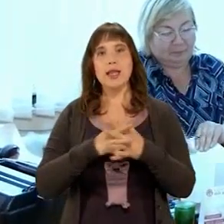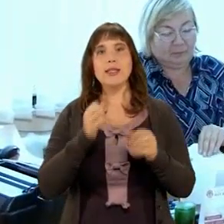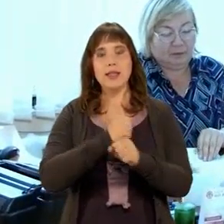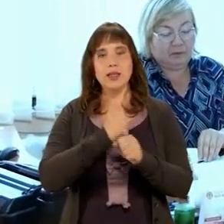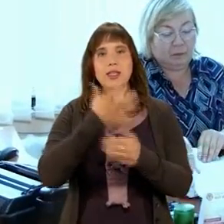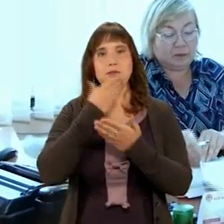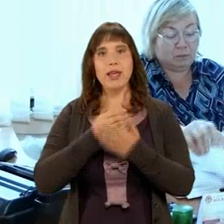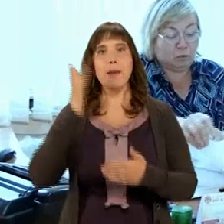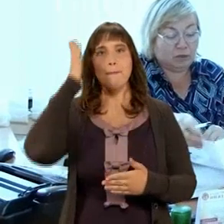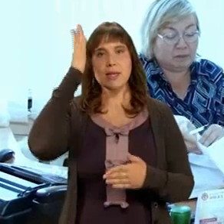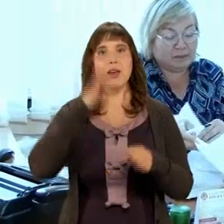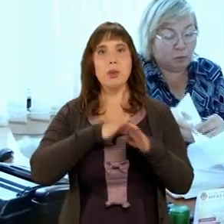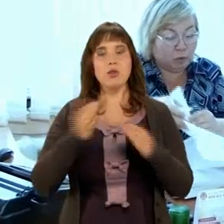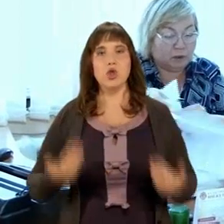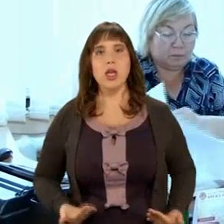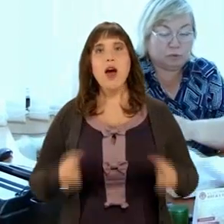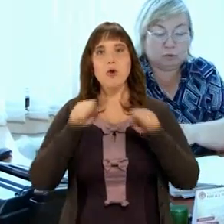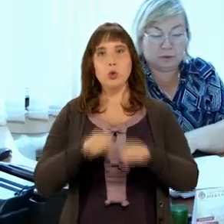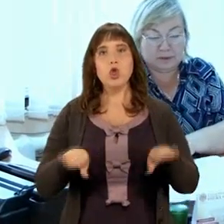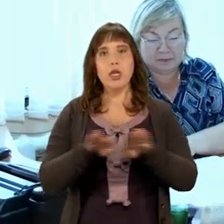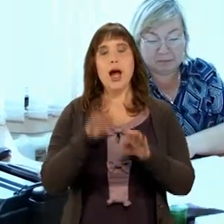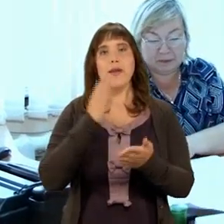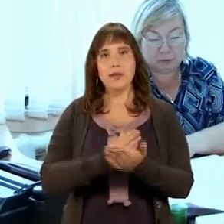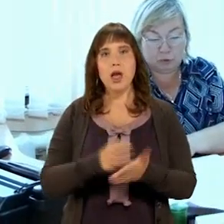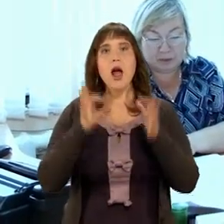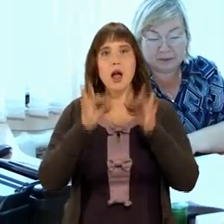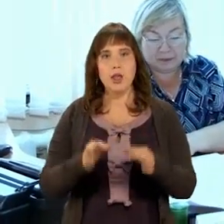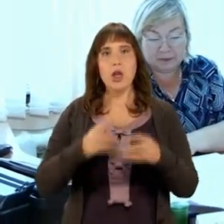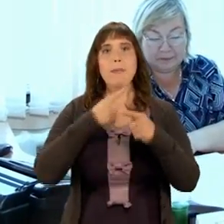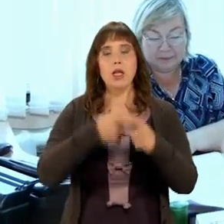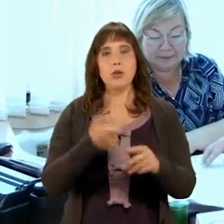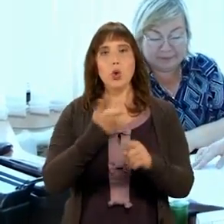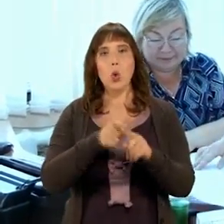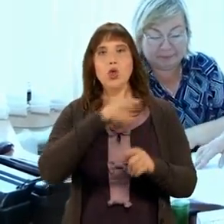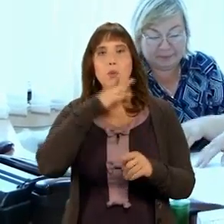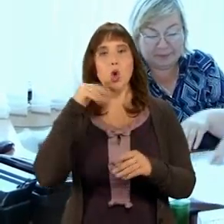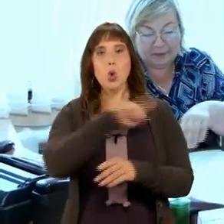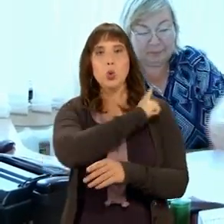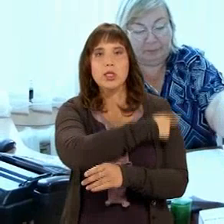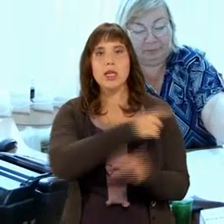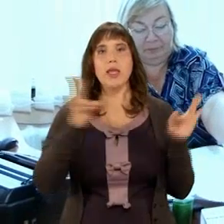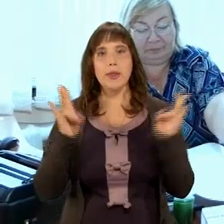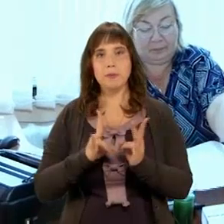какие-то свои мысли воплотить в жизнь, возможность такая есть. Конечно, прикладывать нужно очень много усилий.